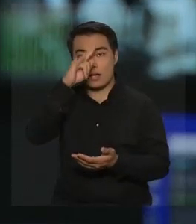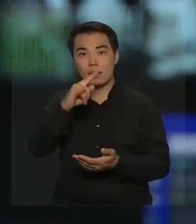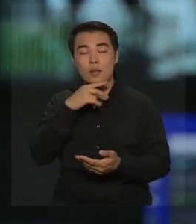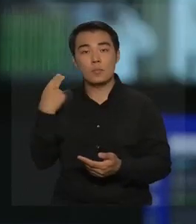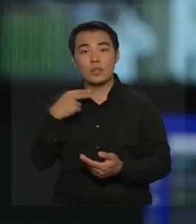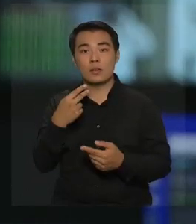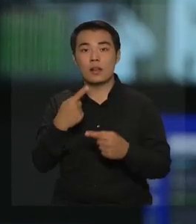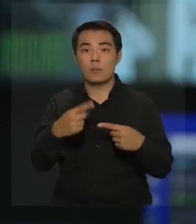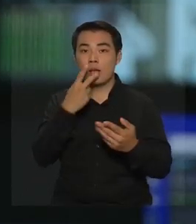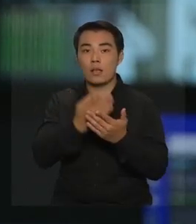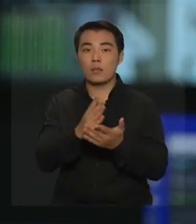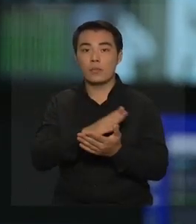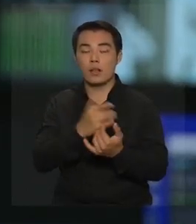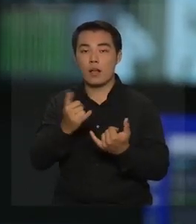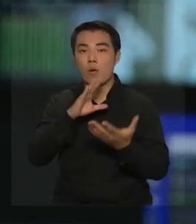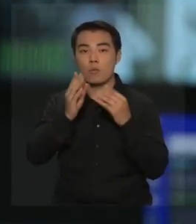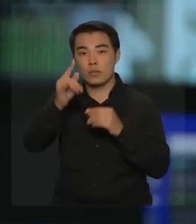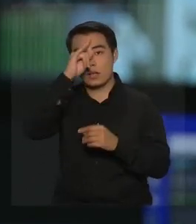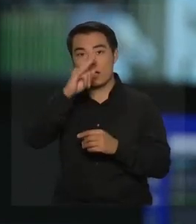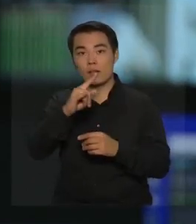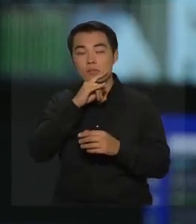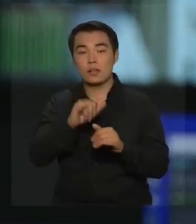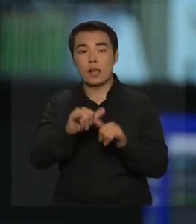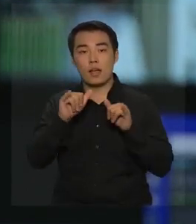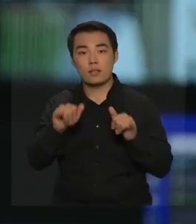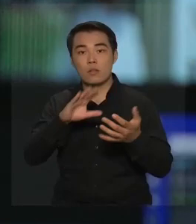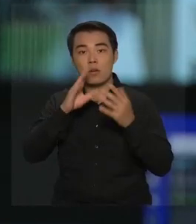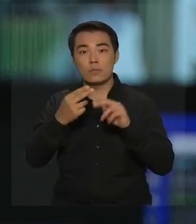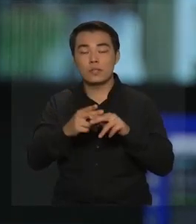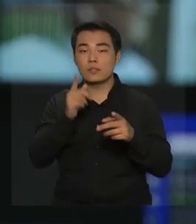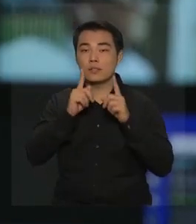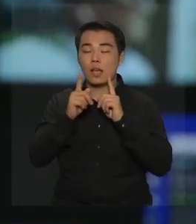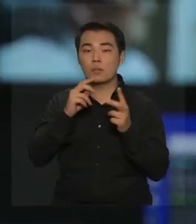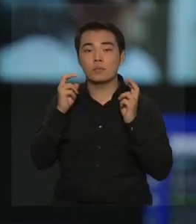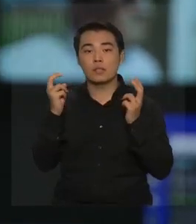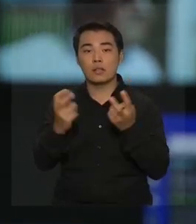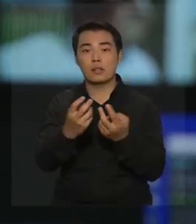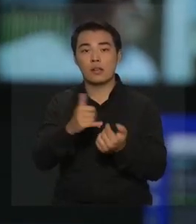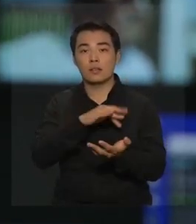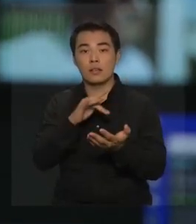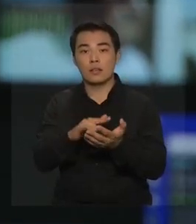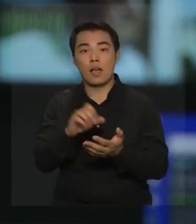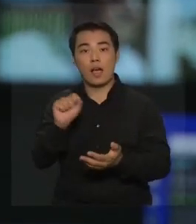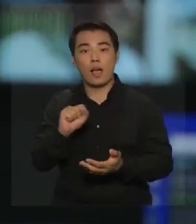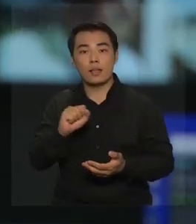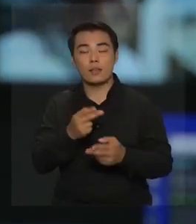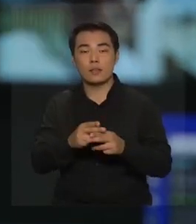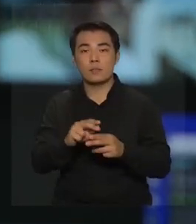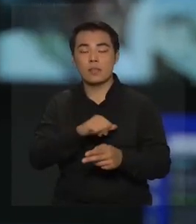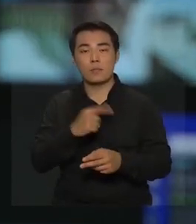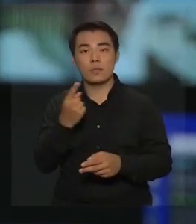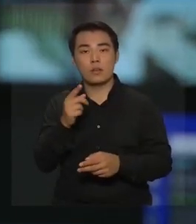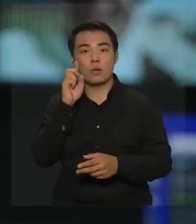тең төрағалық етті. Әзірге Қазақстан орнықты даму жөніндегі саммиттің бір сессиясын басқарған Орталық Азиядағы жалғыз